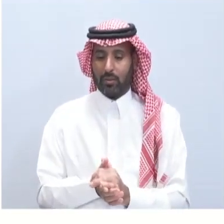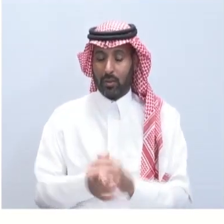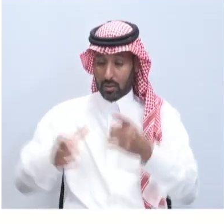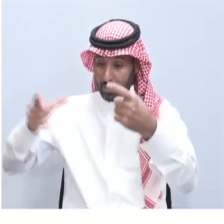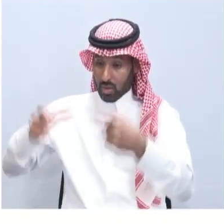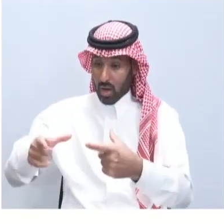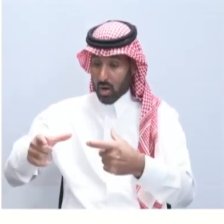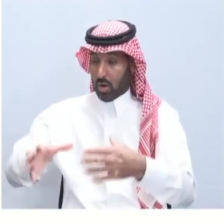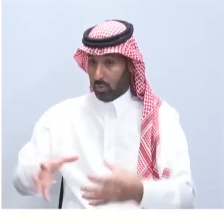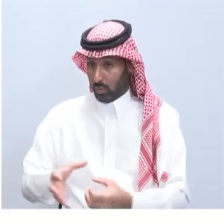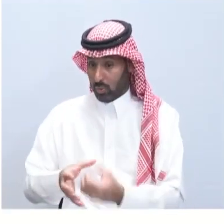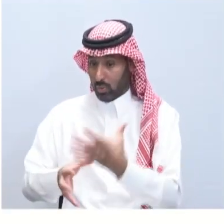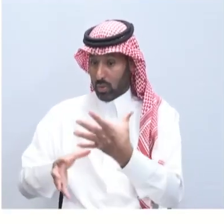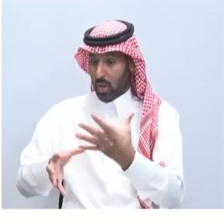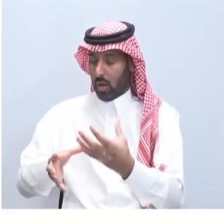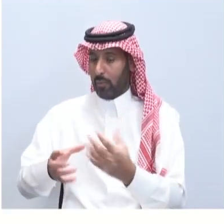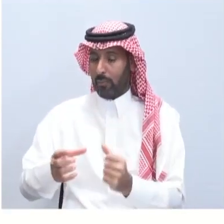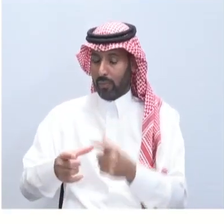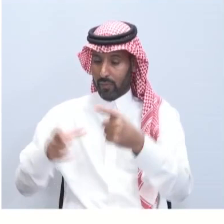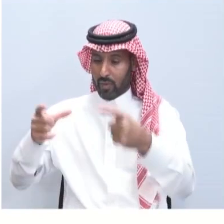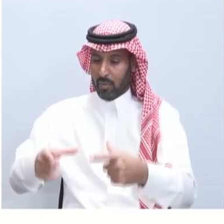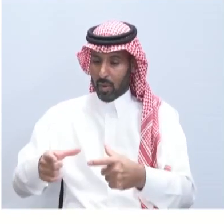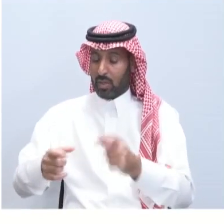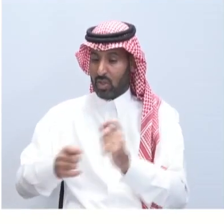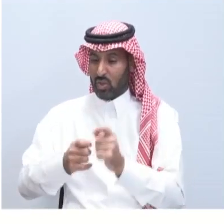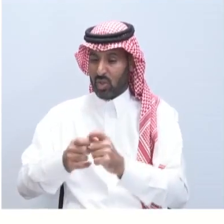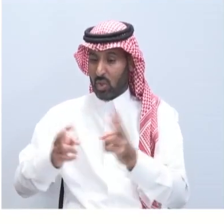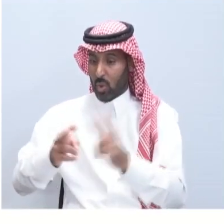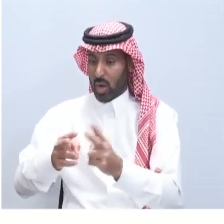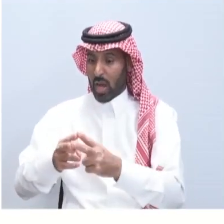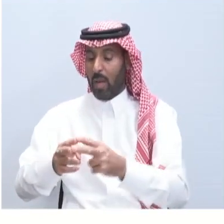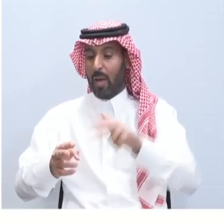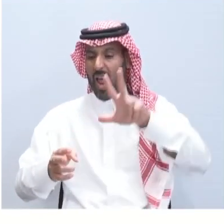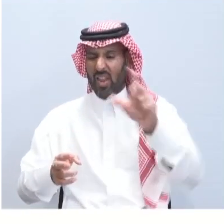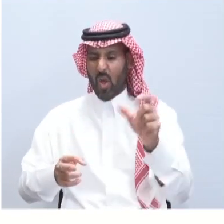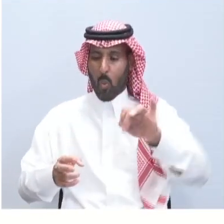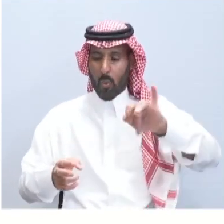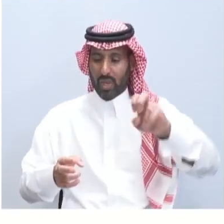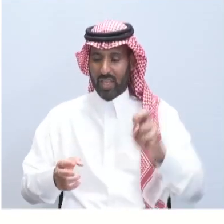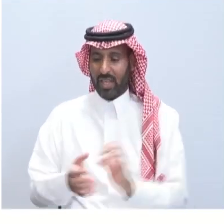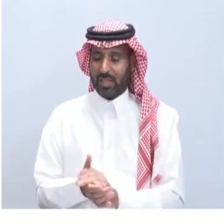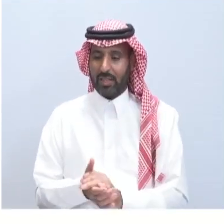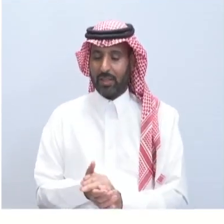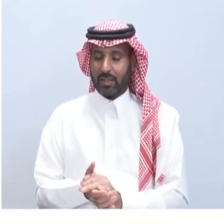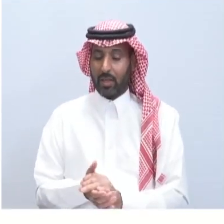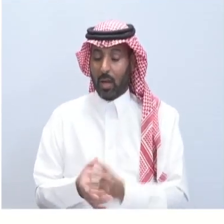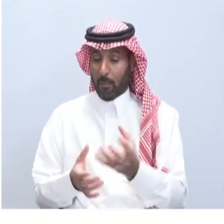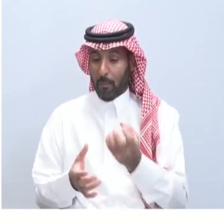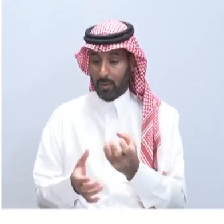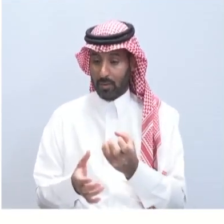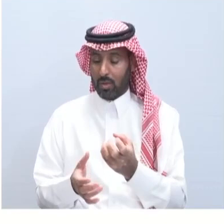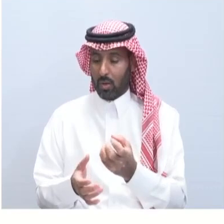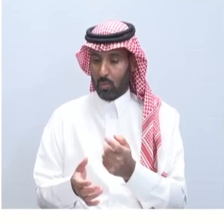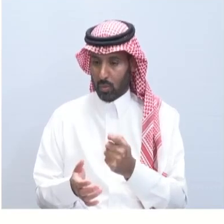تستغل هذه الطاقه اعزائي الطلبه في محطات توليد الكهرباء النوويه حيث انها مصدر